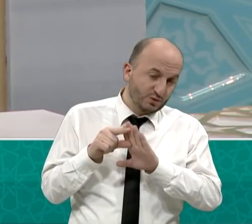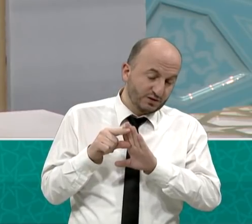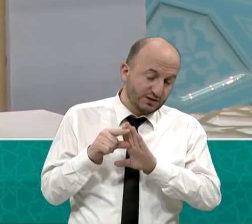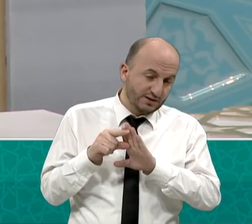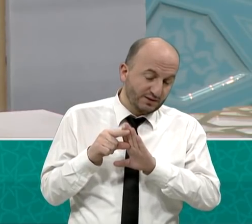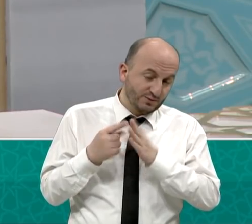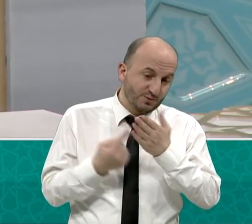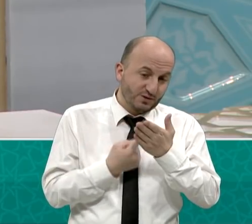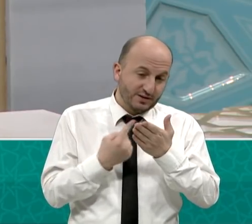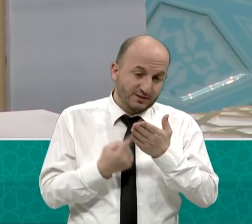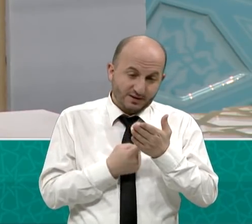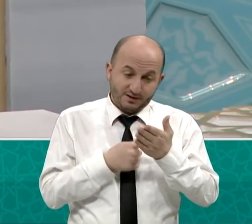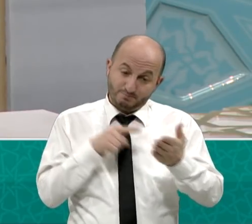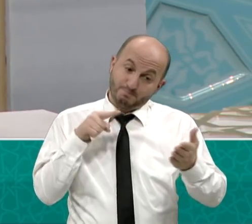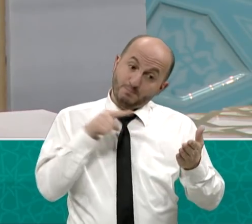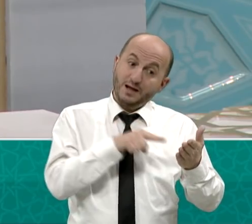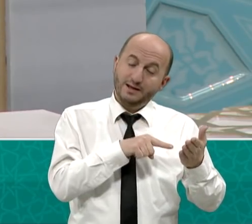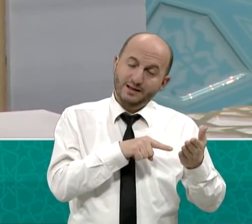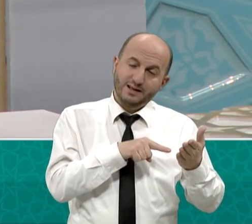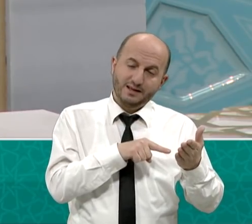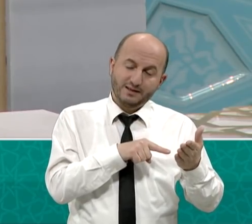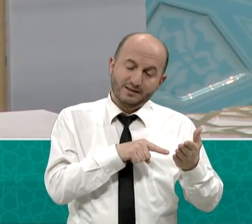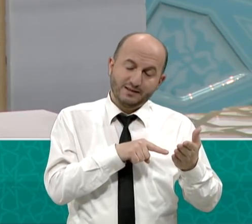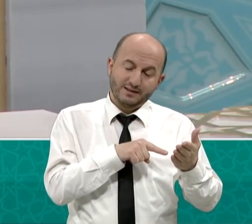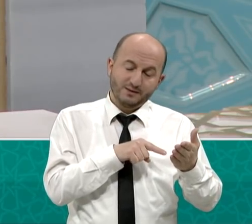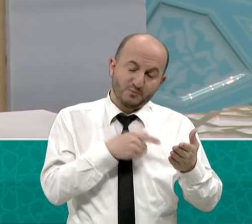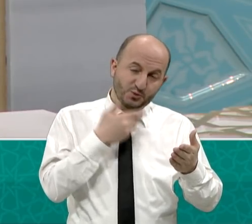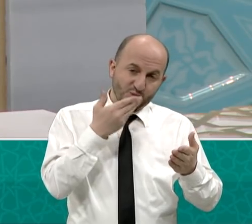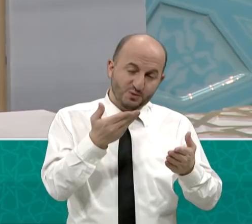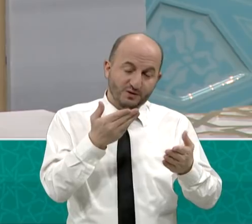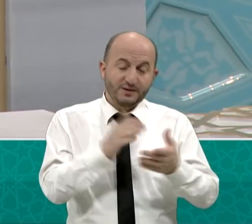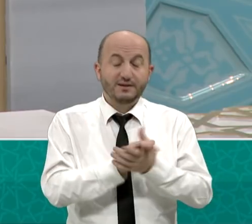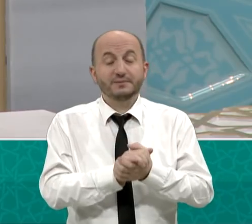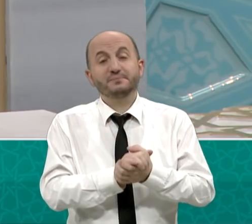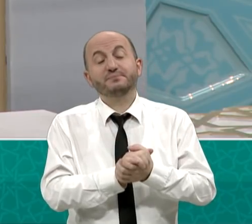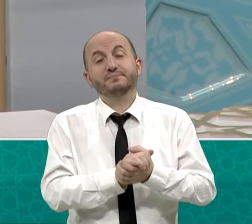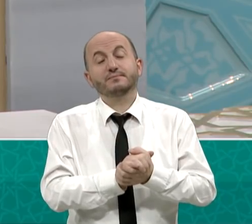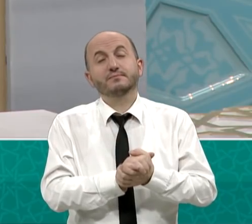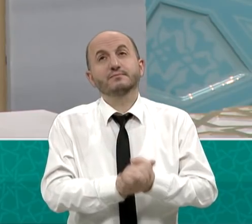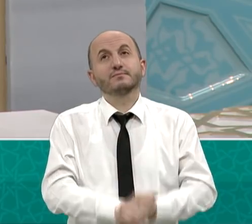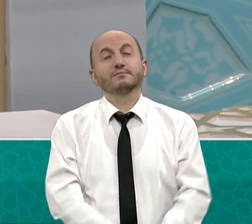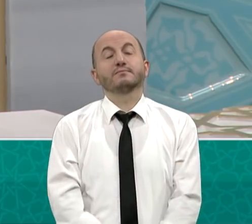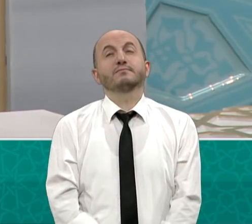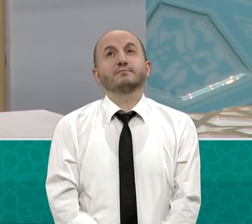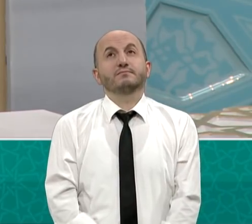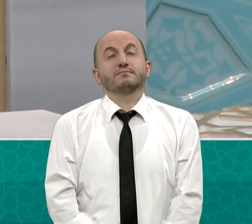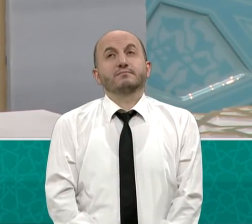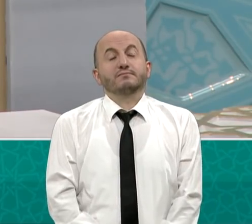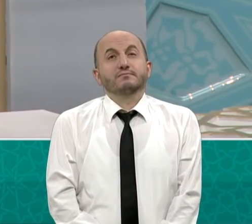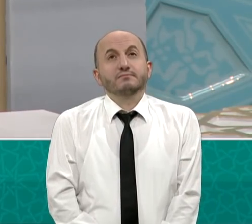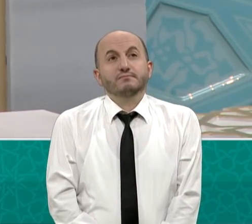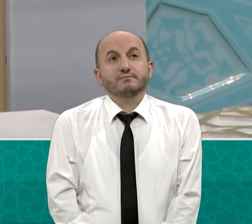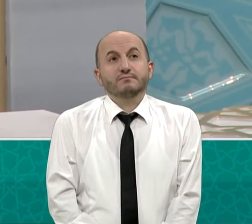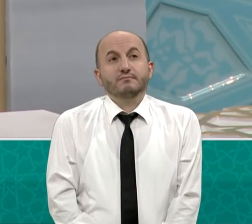Kur'an'a işaret eder. Şöyle buyurur: Ya eyyühennaz, قَدْ جَاءَكُمْ مَوْعِظَةٌ مِنْ